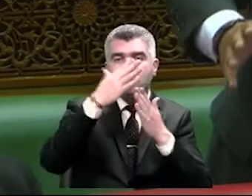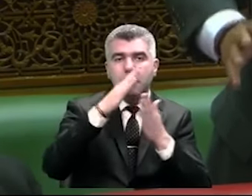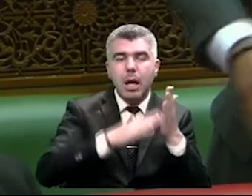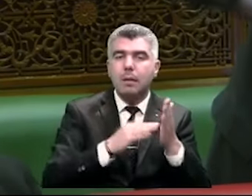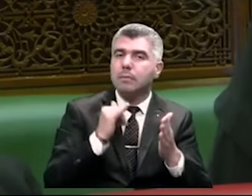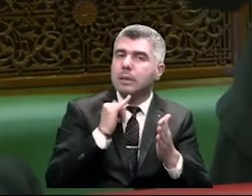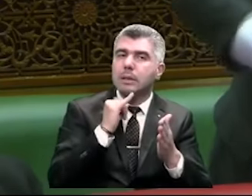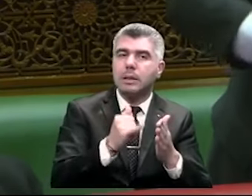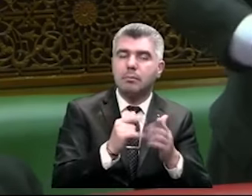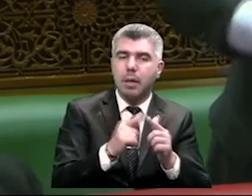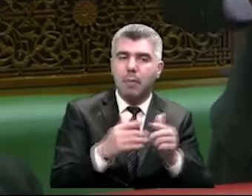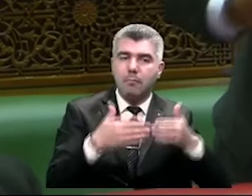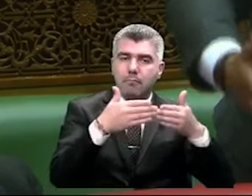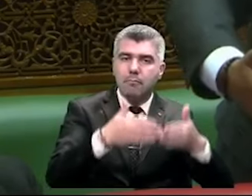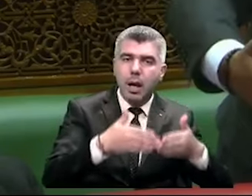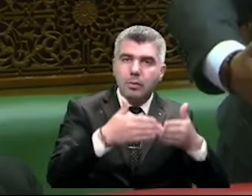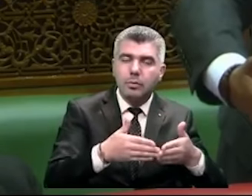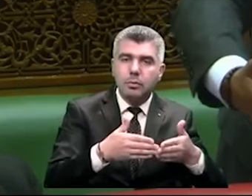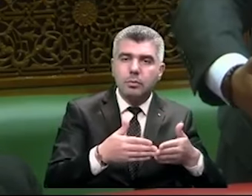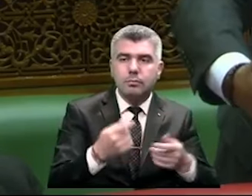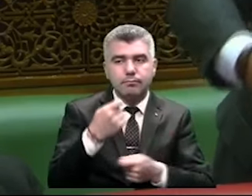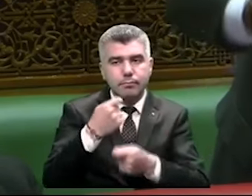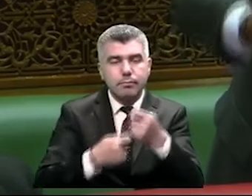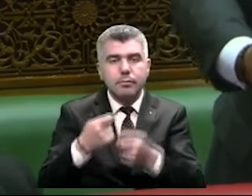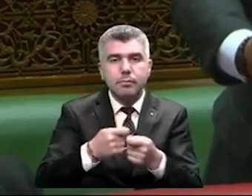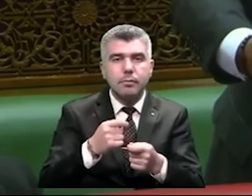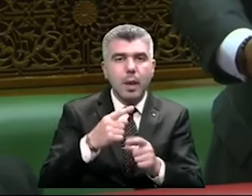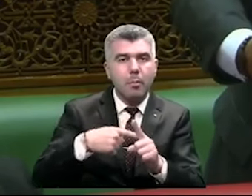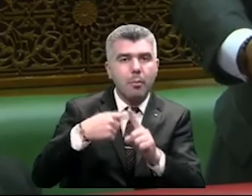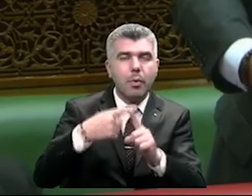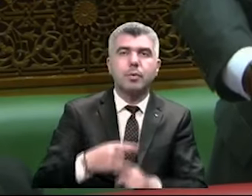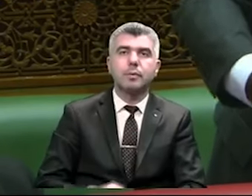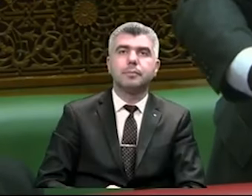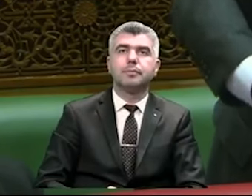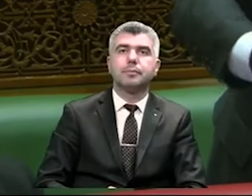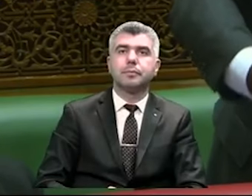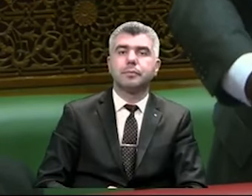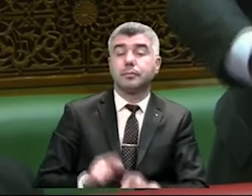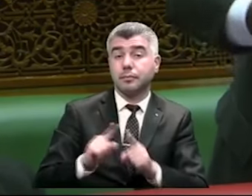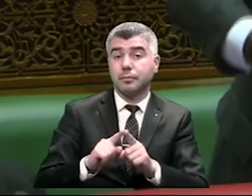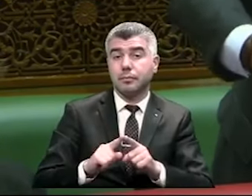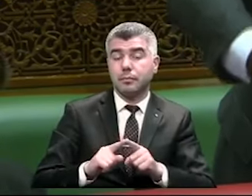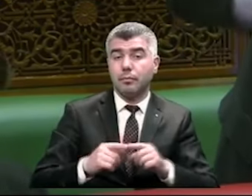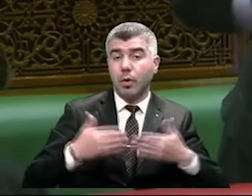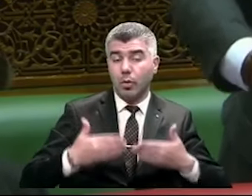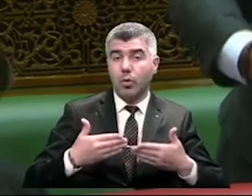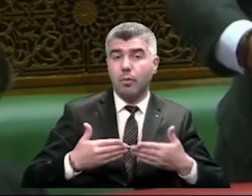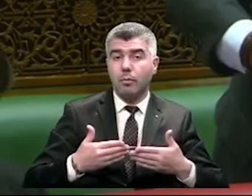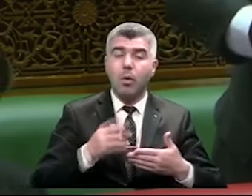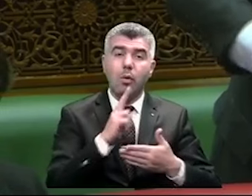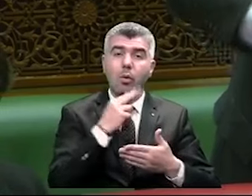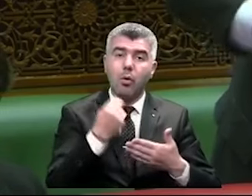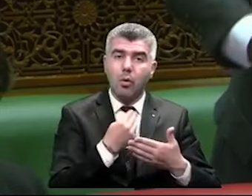ندكو في الموانئ ديالنا وكذلك هناك استثمارات استثمارات اخرى اكثر من ذلك السيد الوزير اليوم هذ الحكومه اليوم عندها الحمد لله